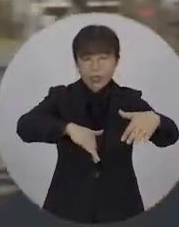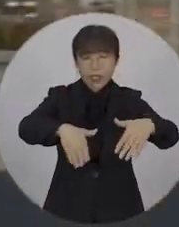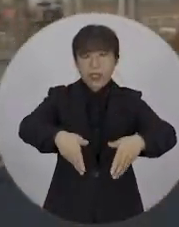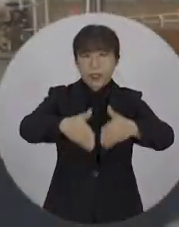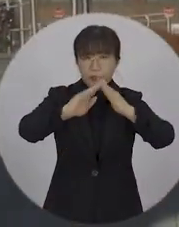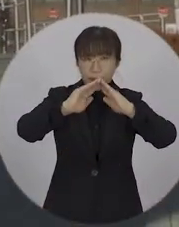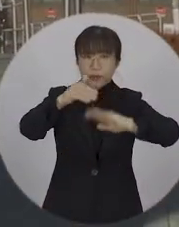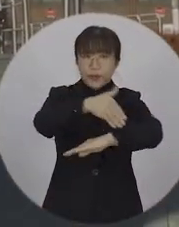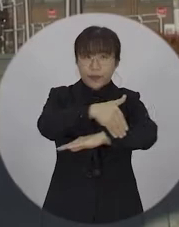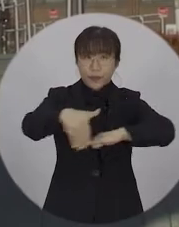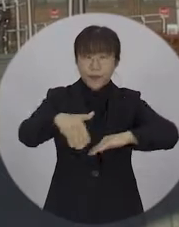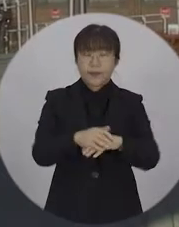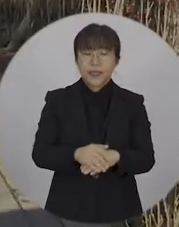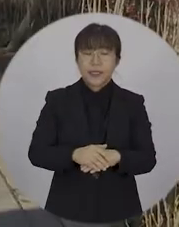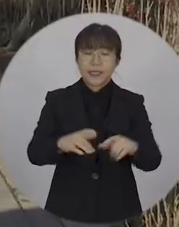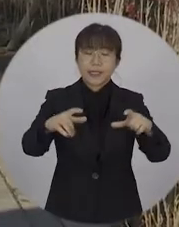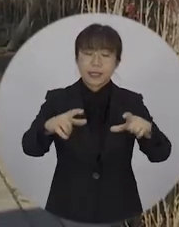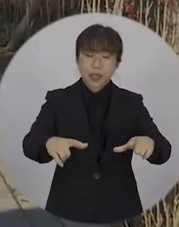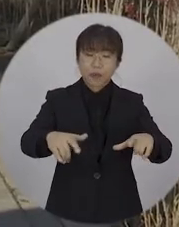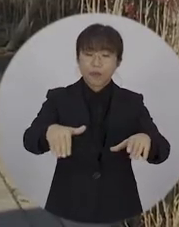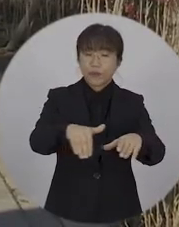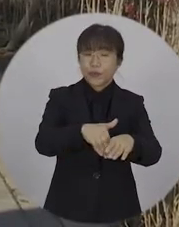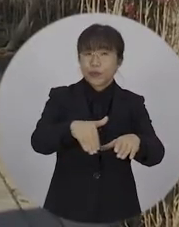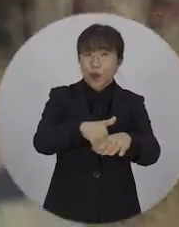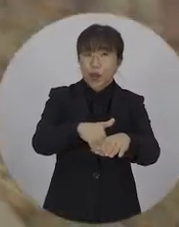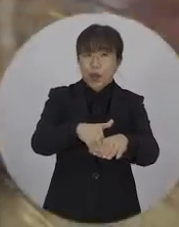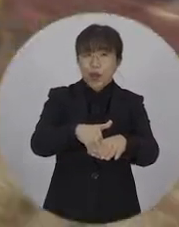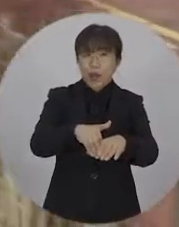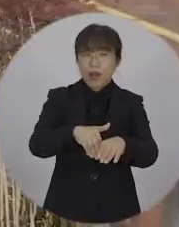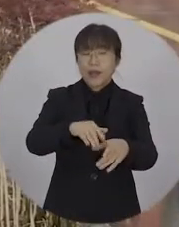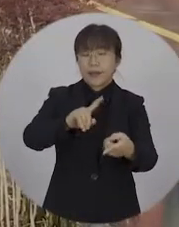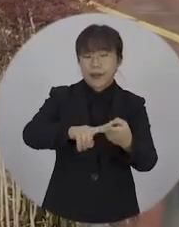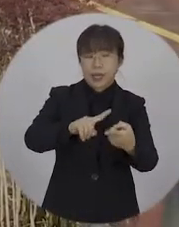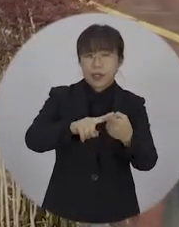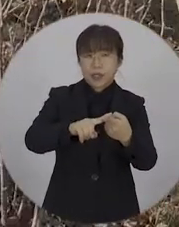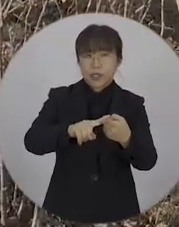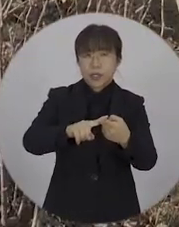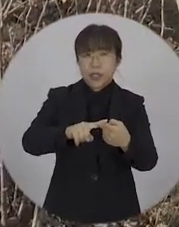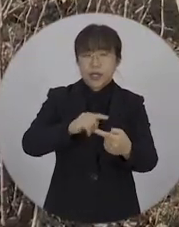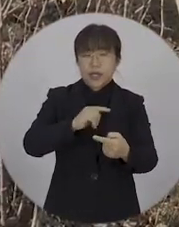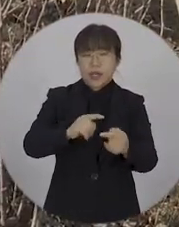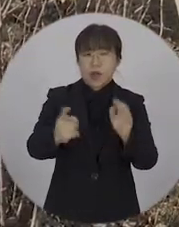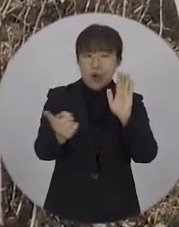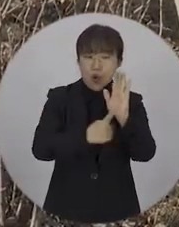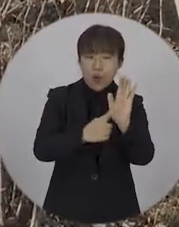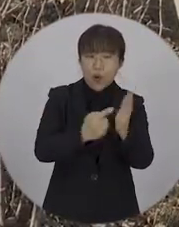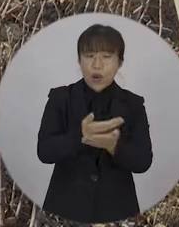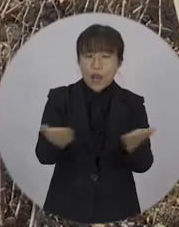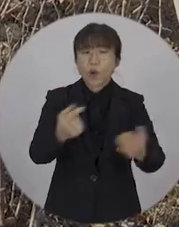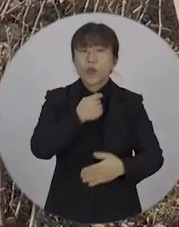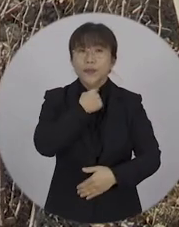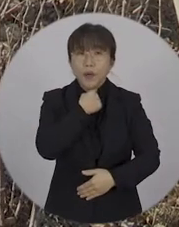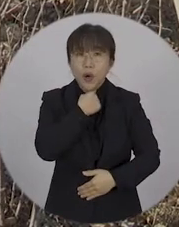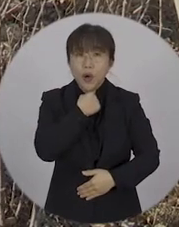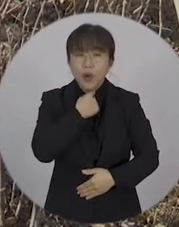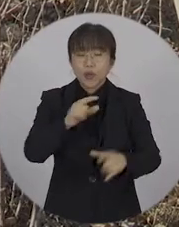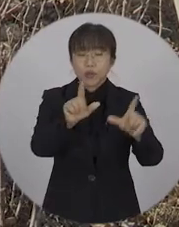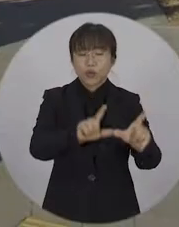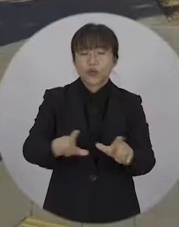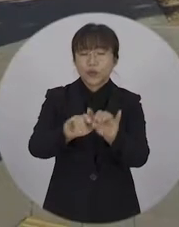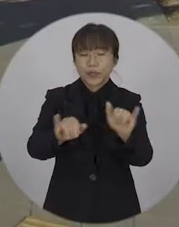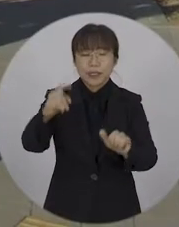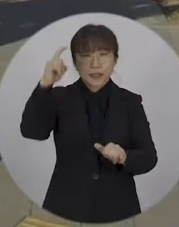강서역사문화거리 조성은 지역의 문화유산을 널리 알리자는 주민 제안으로 시작된 사업으로 5차례에 걸친 주민 설명회를